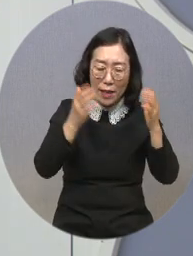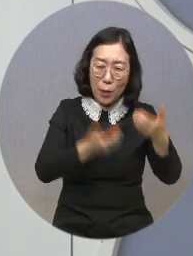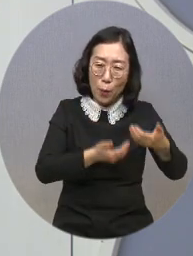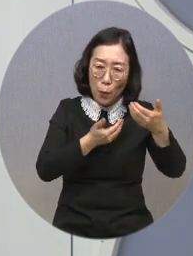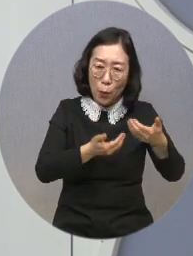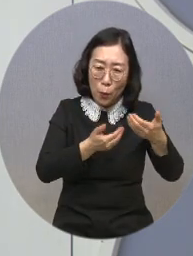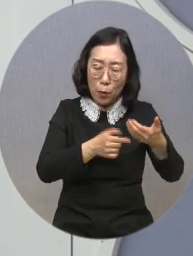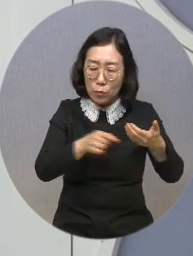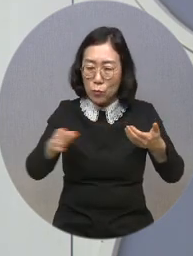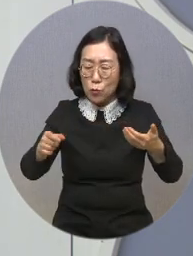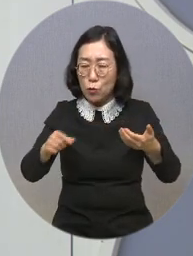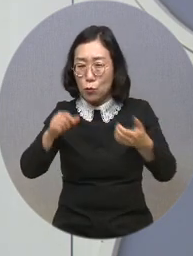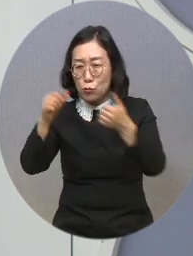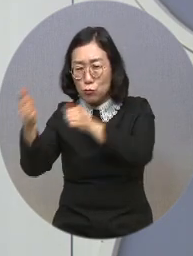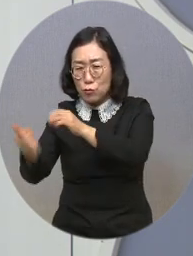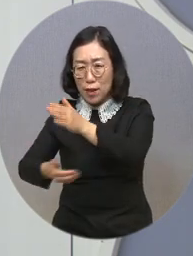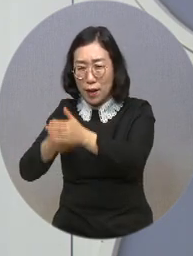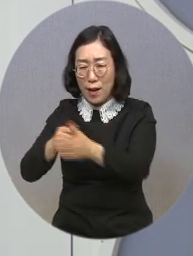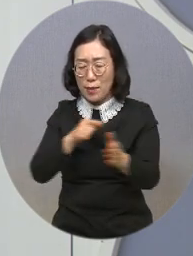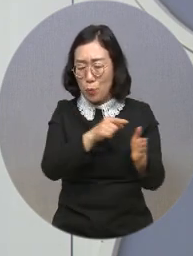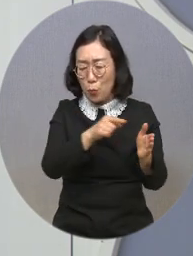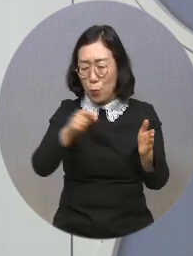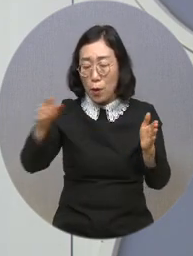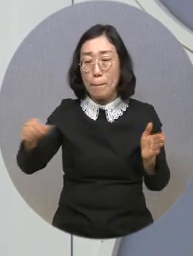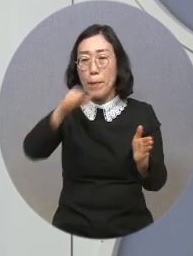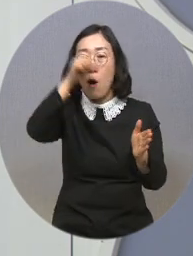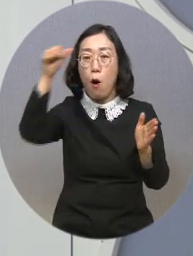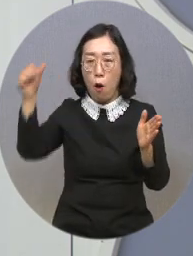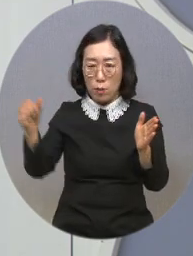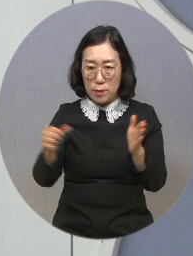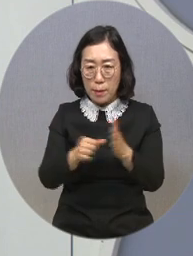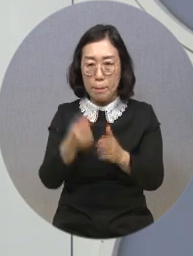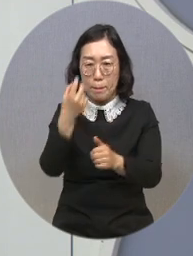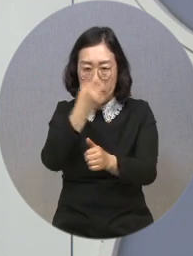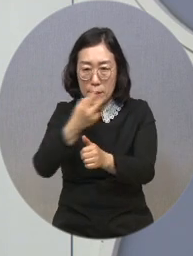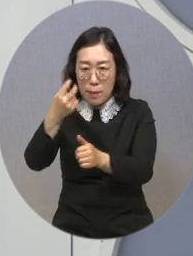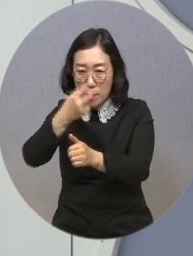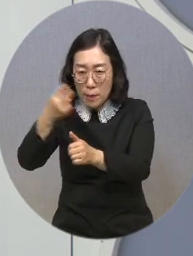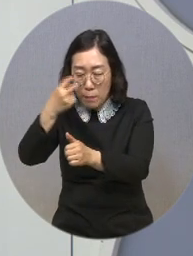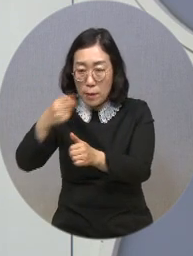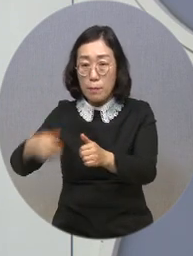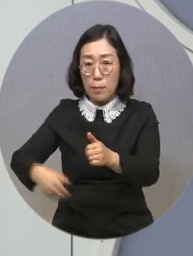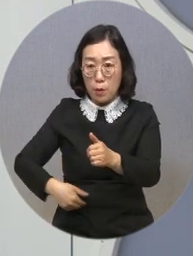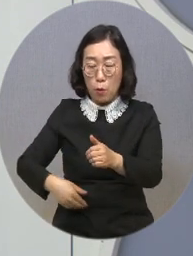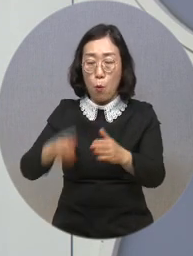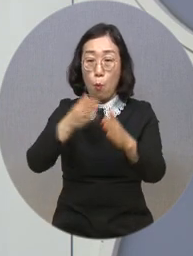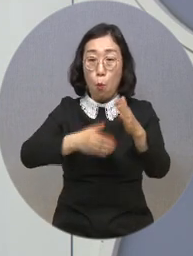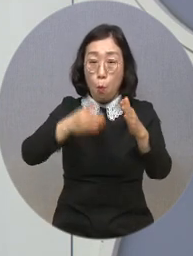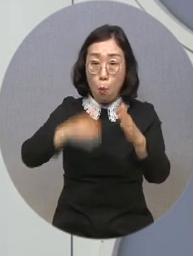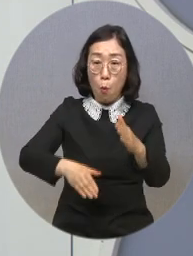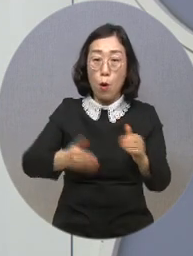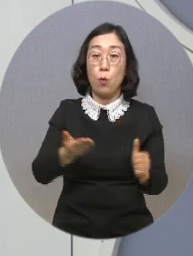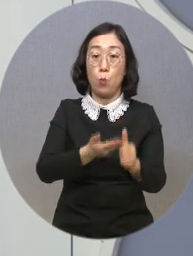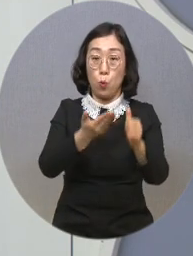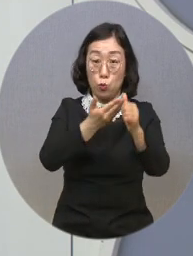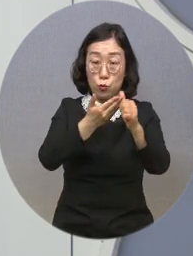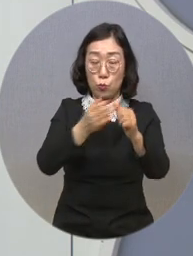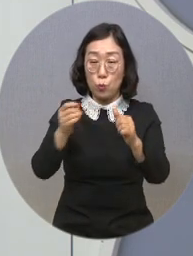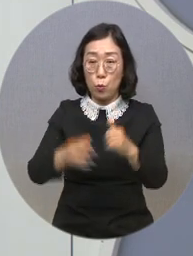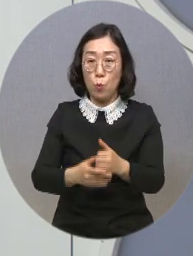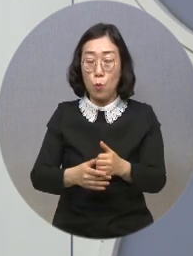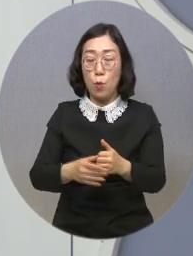돌아가실 때까지 그래서 이제 모든 일인데 아까 이제 말씀드린 거는 공보유 또 기초연금 또